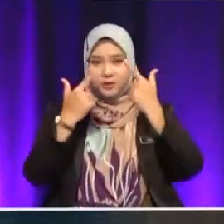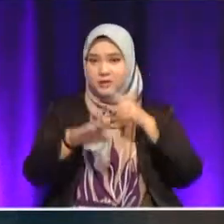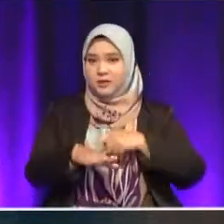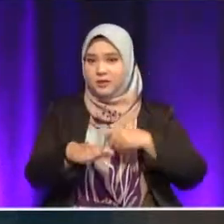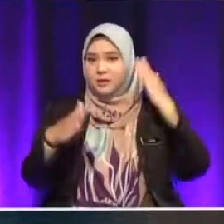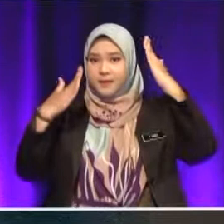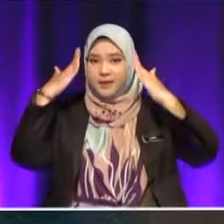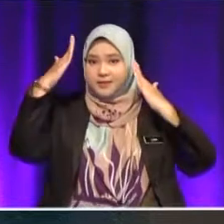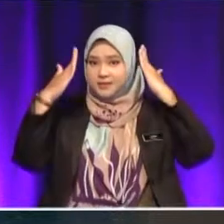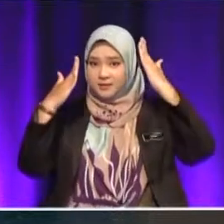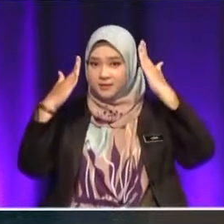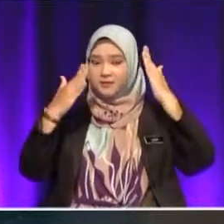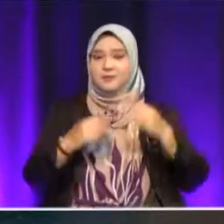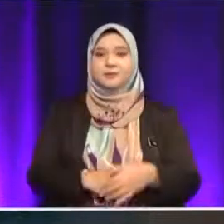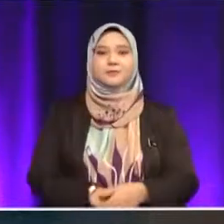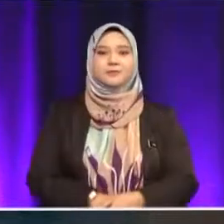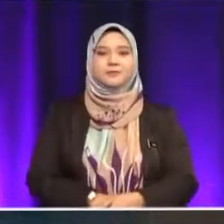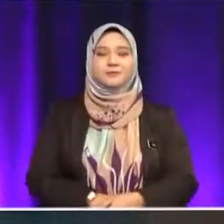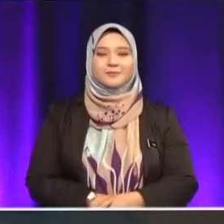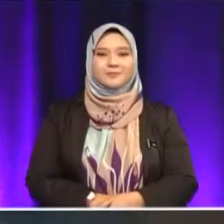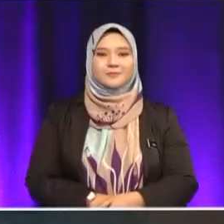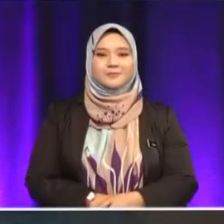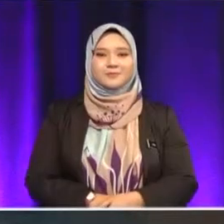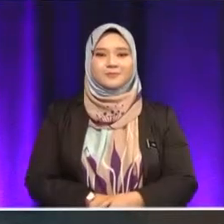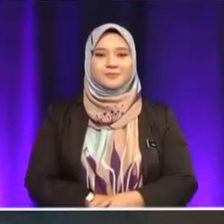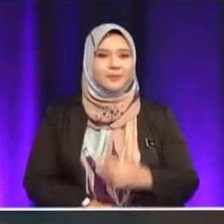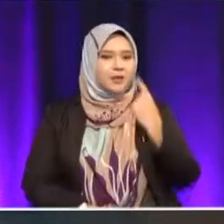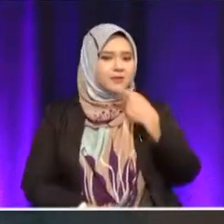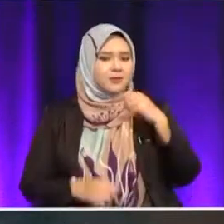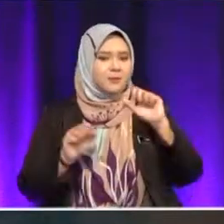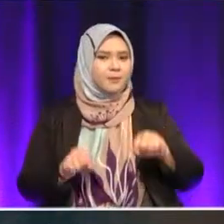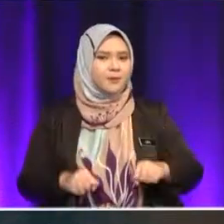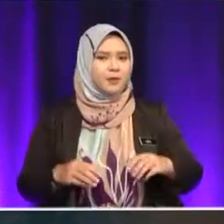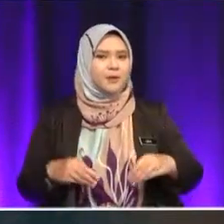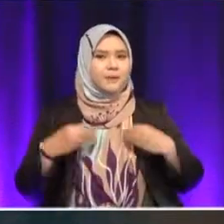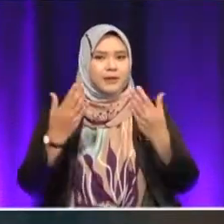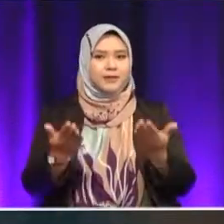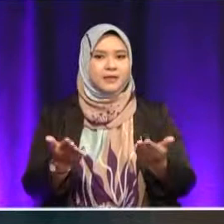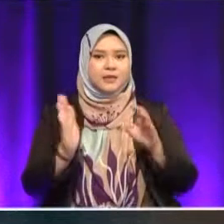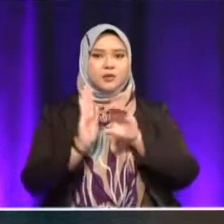bagi pandangan bagi contoh jenis-jenis pelancungan yang terdapat di negara kita